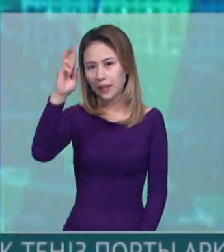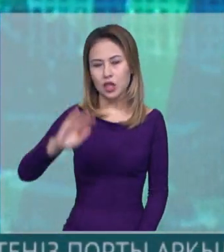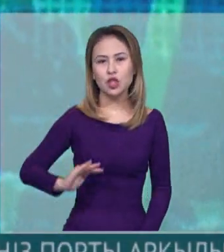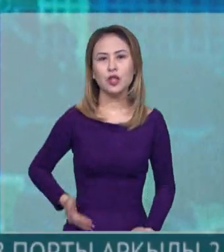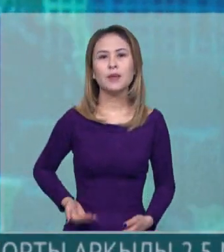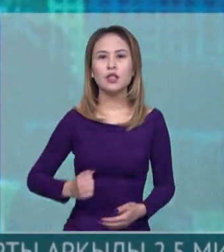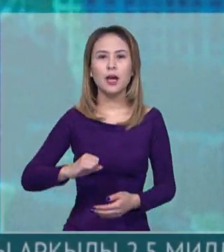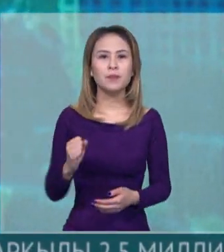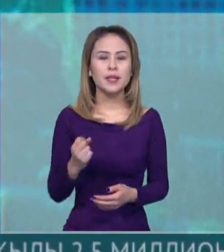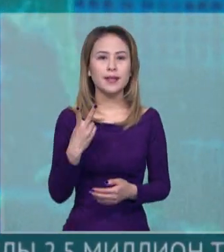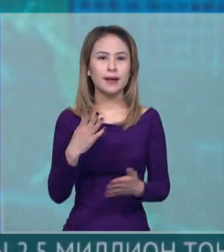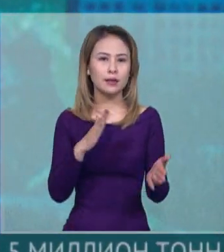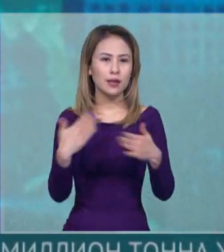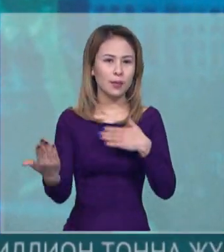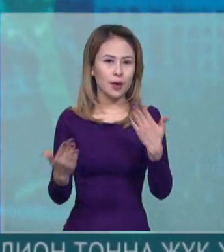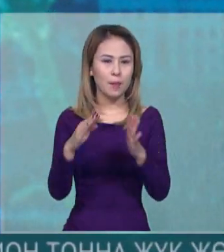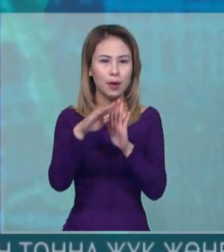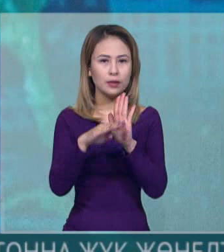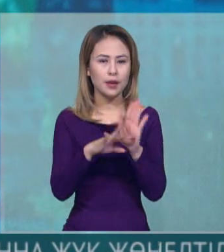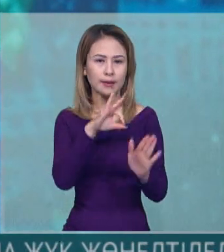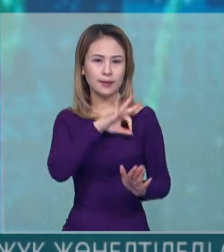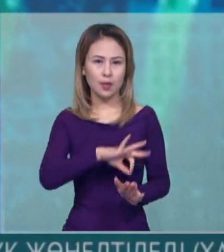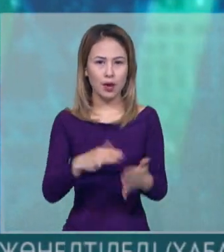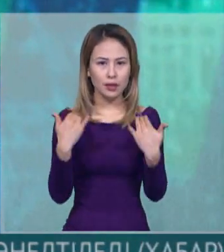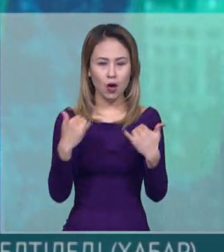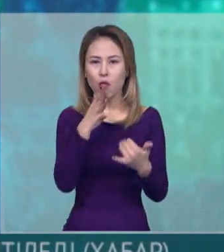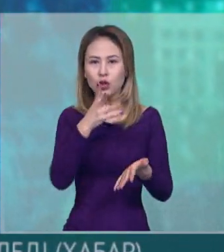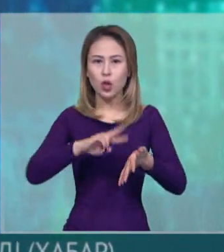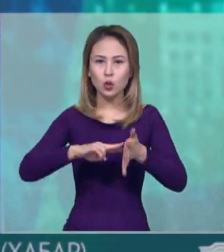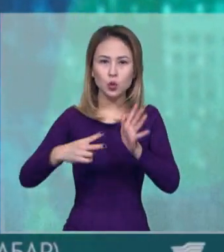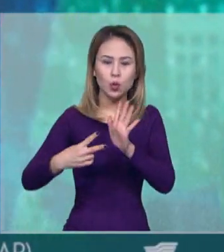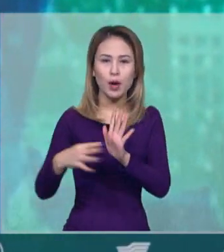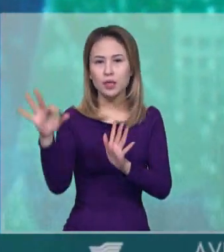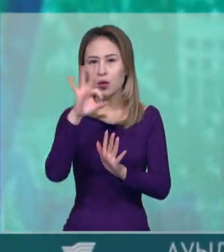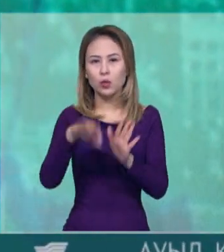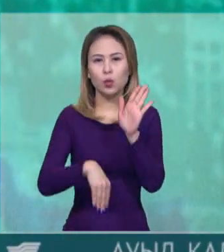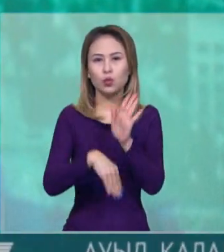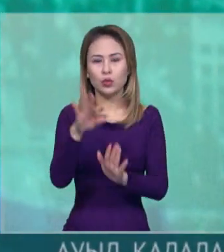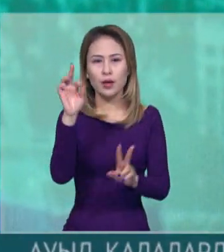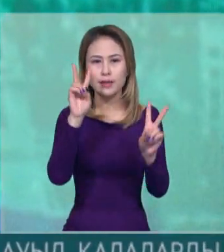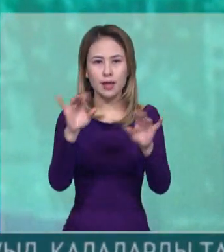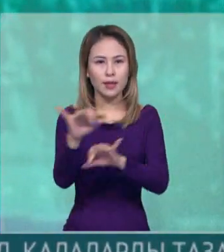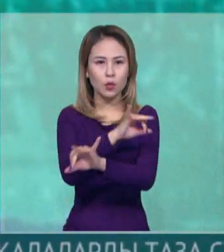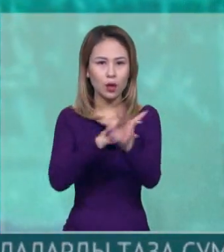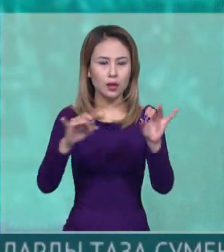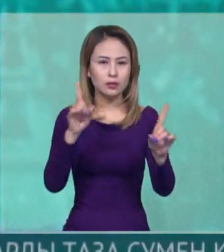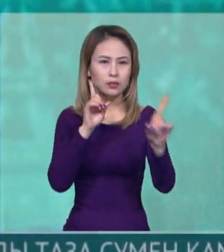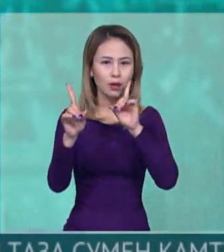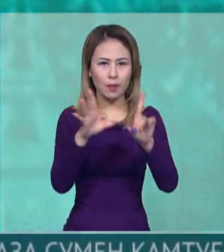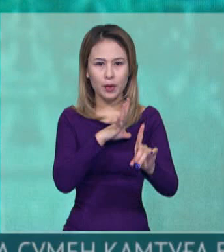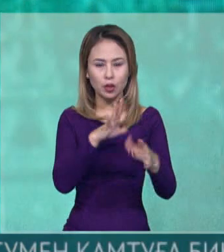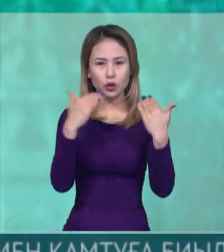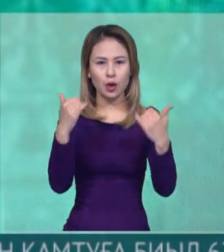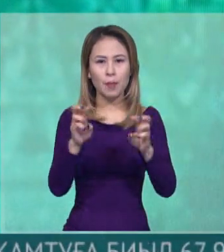Мемлекеттік жекеменшік әріптестік екі тарапқа да тиімді бағдарлама. Дәл қазір осы жобаның механизмдерін оңтайландыру жайы тақырыбында сенатта дөңгелек үстел өтіп